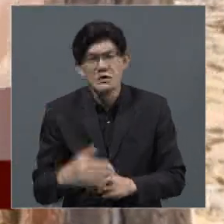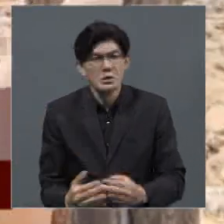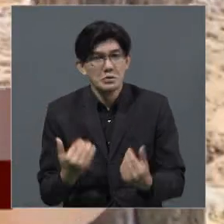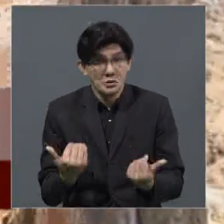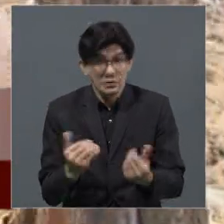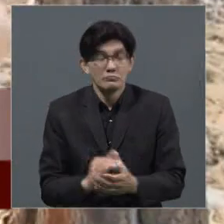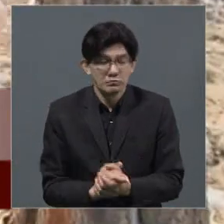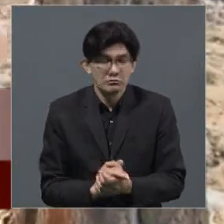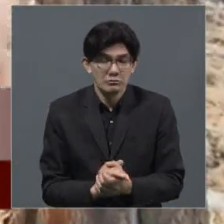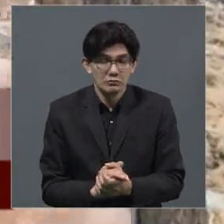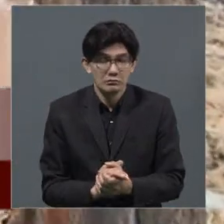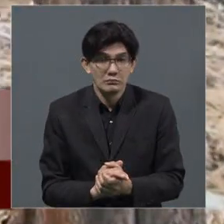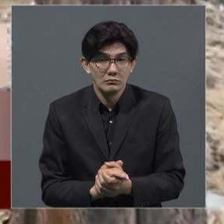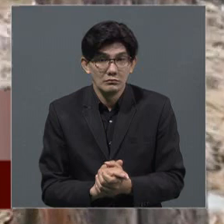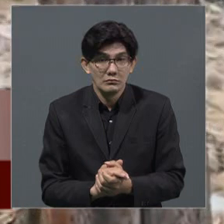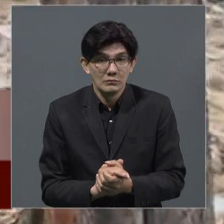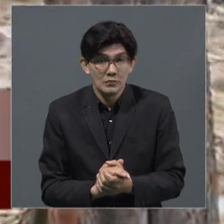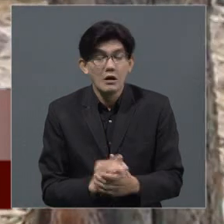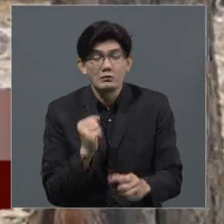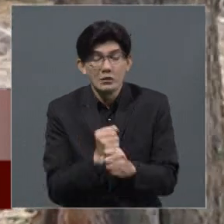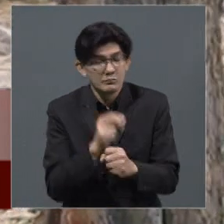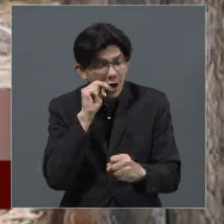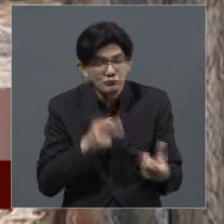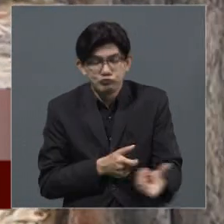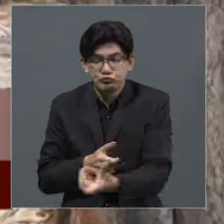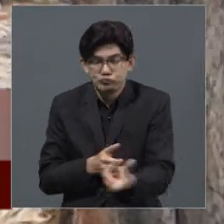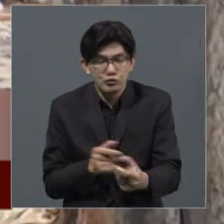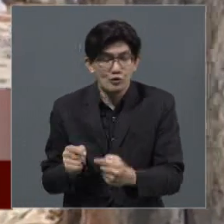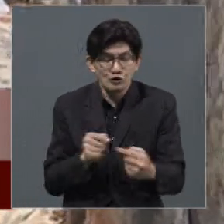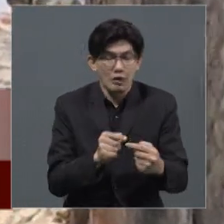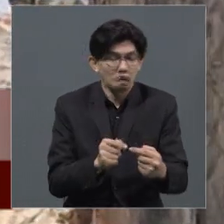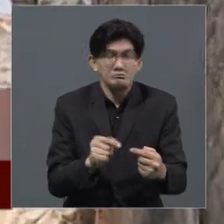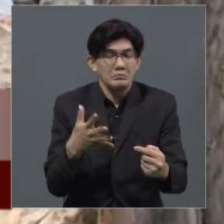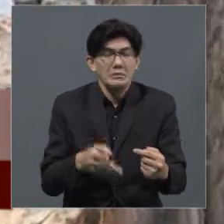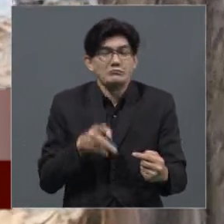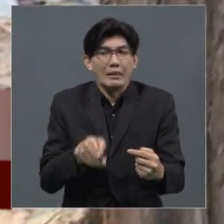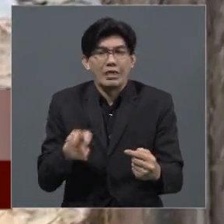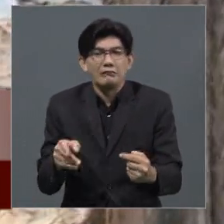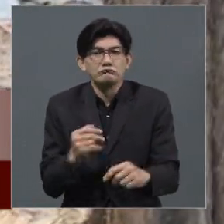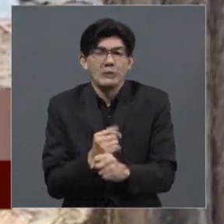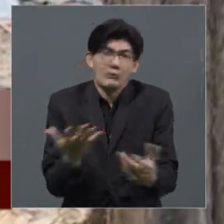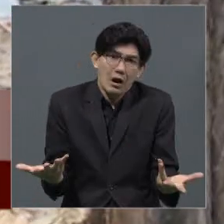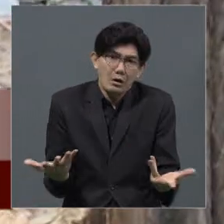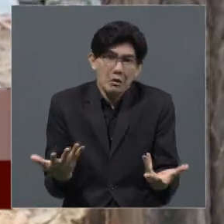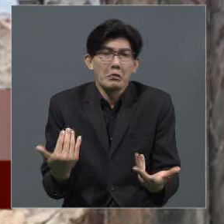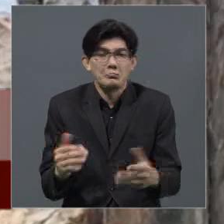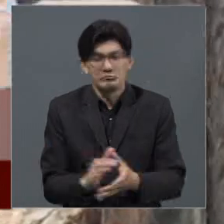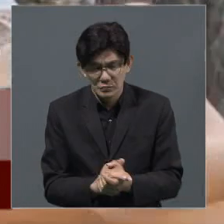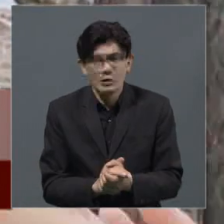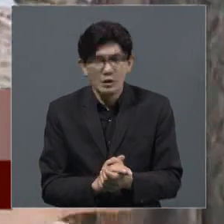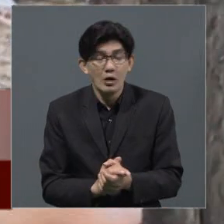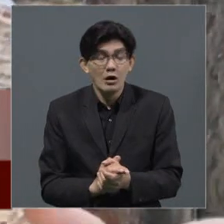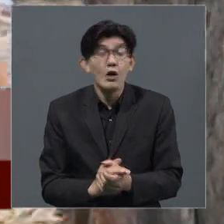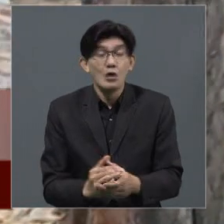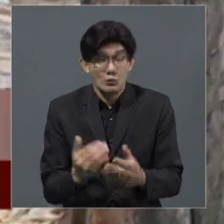การเขาเรียกว่าการเขาเรียกว่าต่อเนื่องของการฉีดน้ำเนี่ยมันอาจจะมีการขัดช่วงบ้างซึ่งวันนี้มันเป็นเช้าของอีกวันหนึ่งแล้วซึ่งเมื่อว